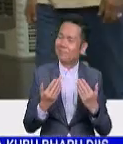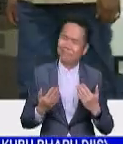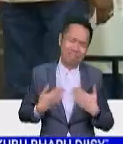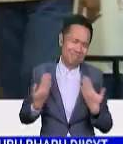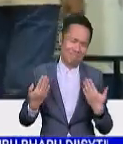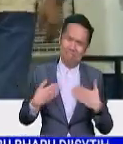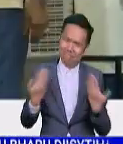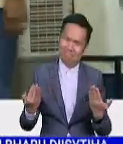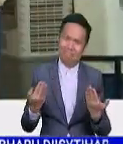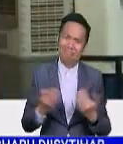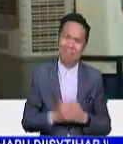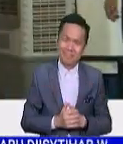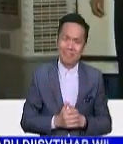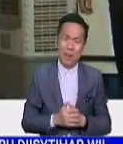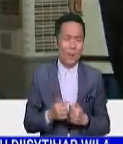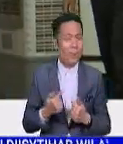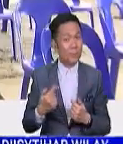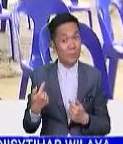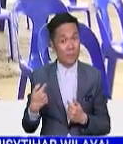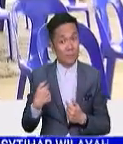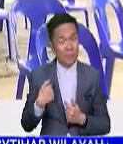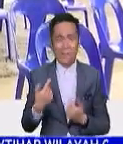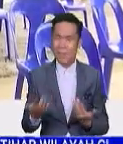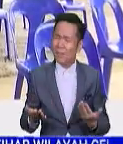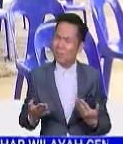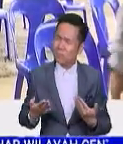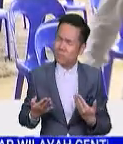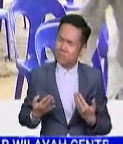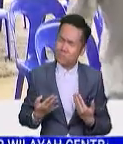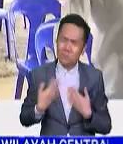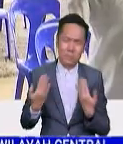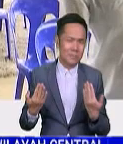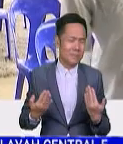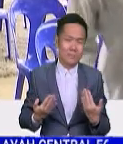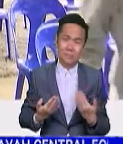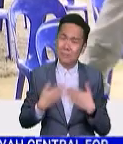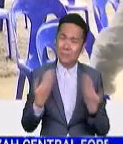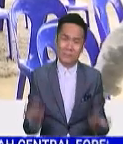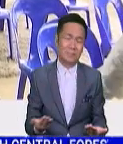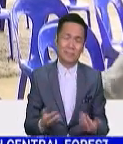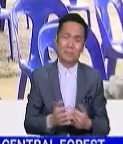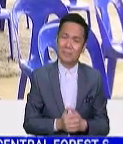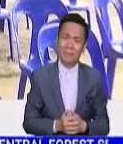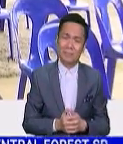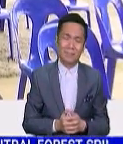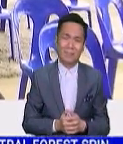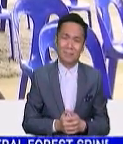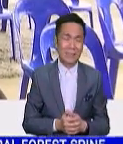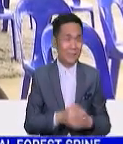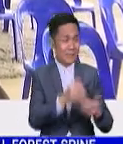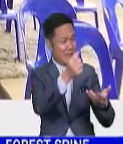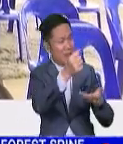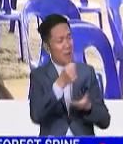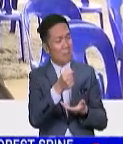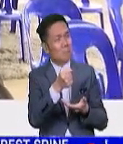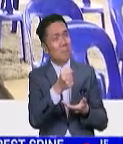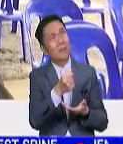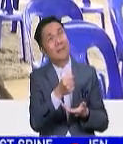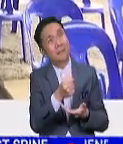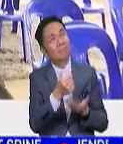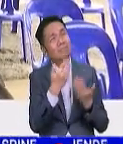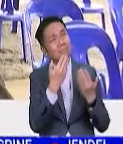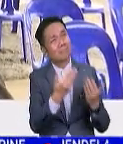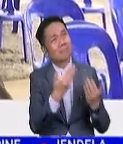perusahaan Saya memang gembiralah sebab tiadalah yang kami hadapi melainkan bantuan daripada yang